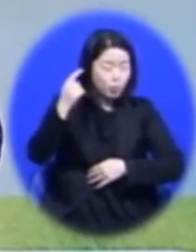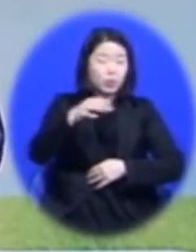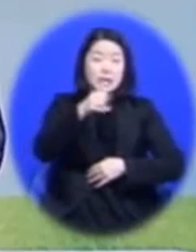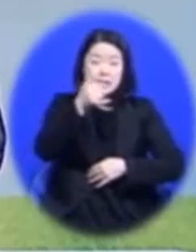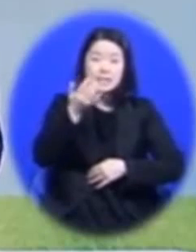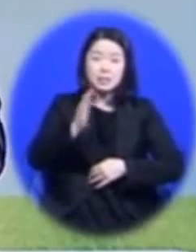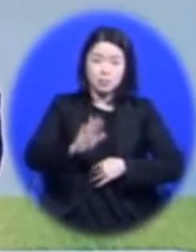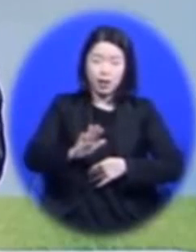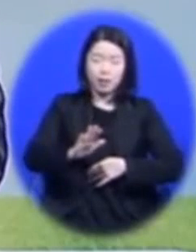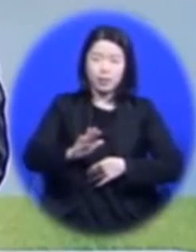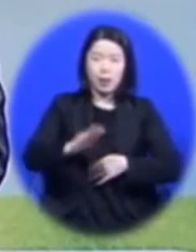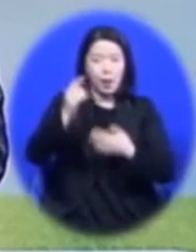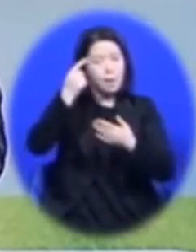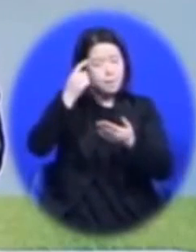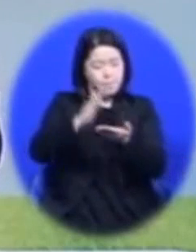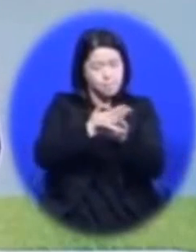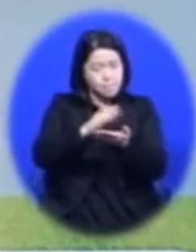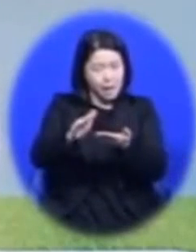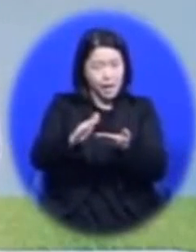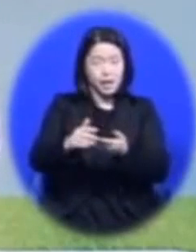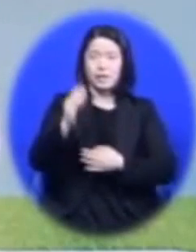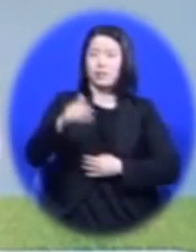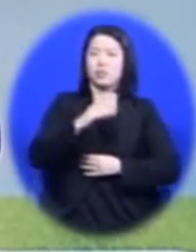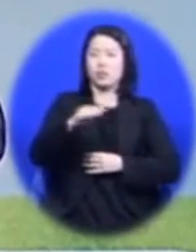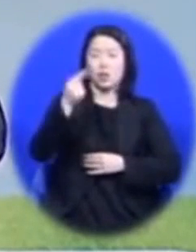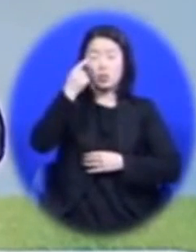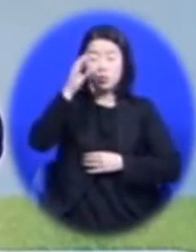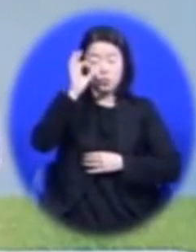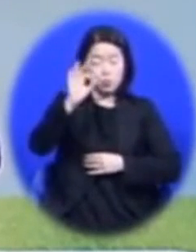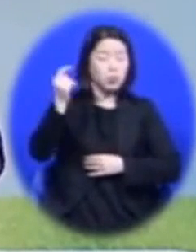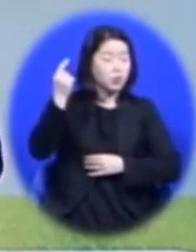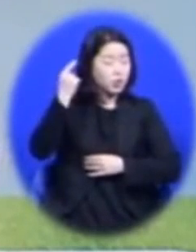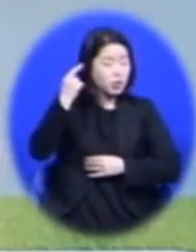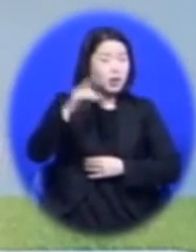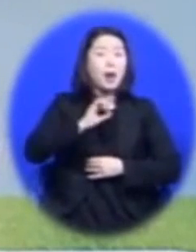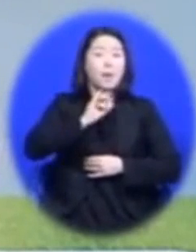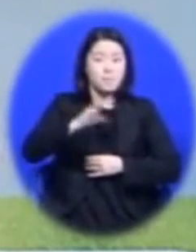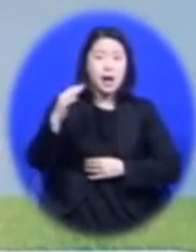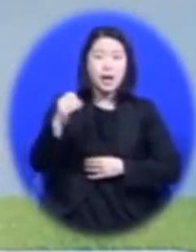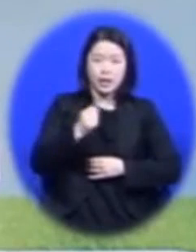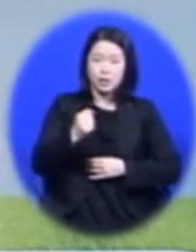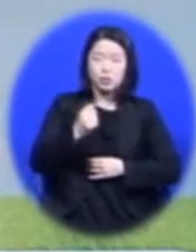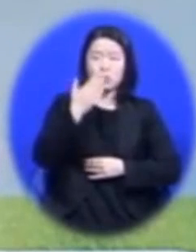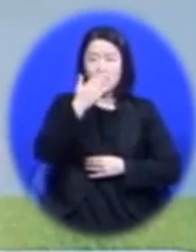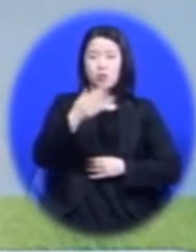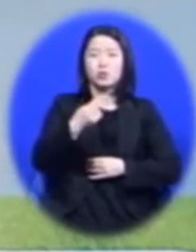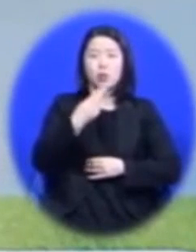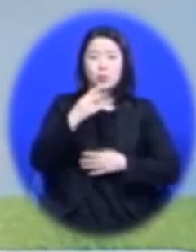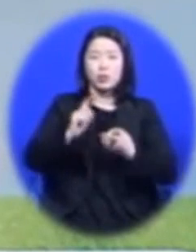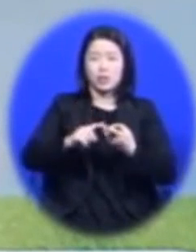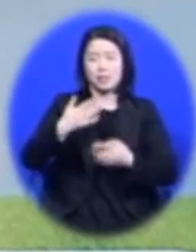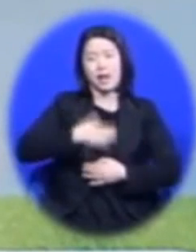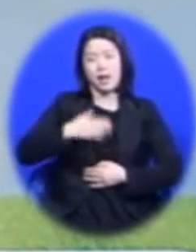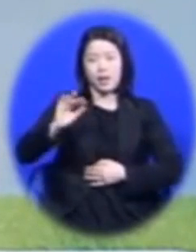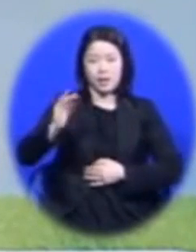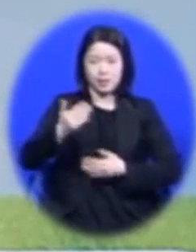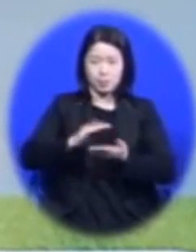살지만 판단은 절대로 눈으로 보고 귀로 듣는 것만으로는 할 수 없다는 것을 알아야